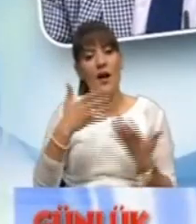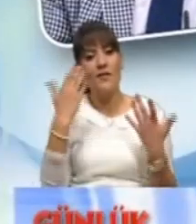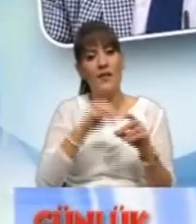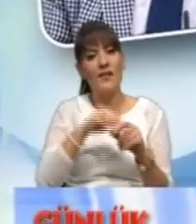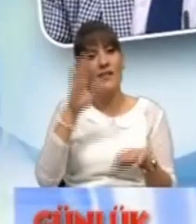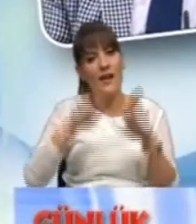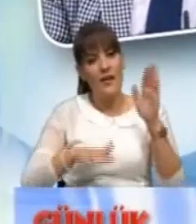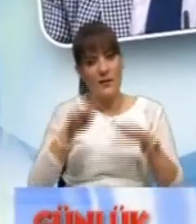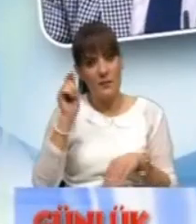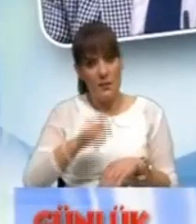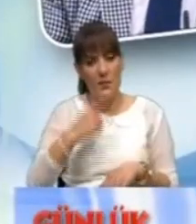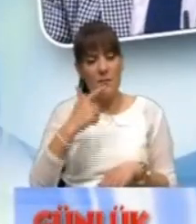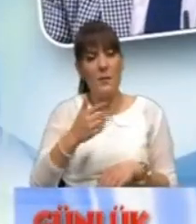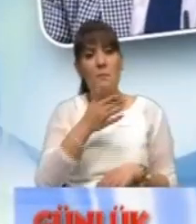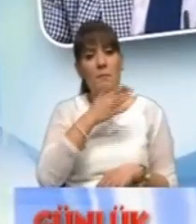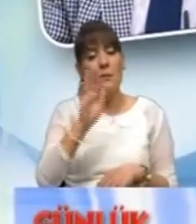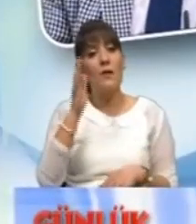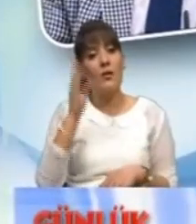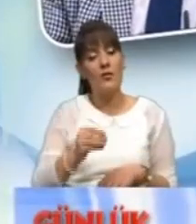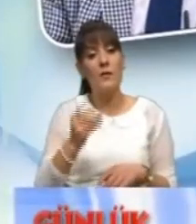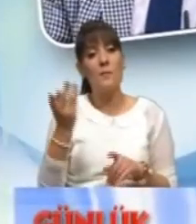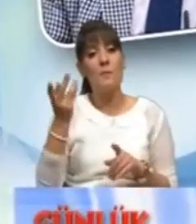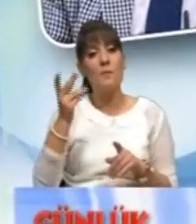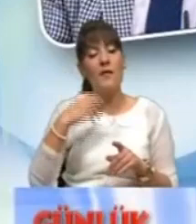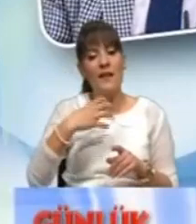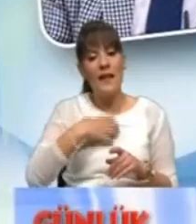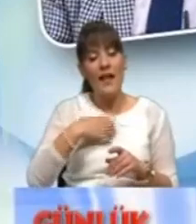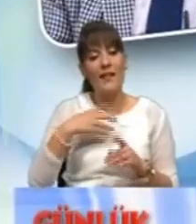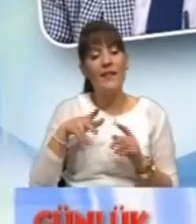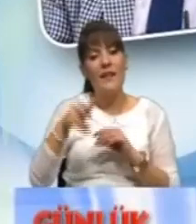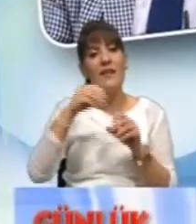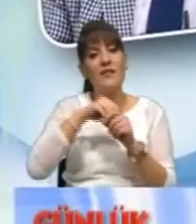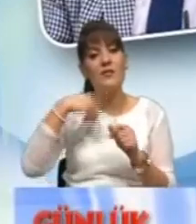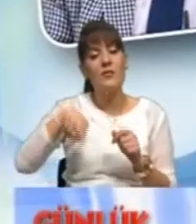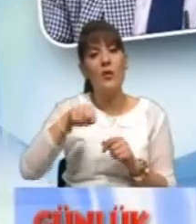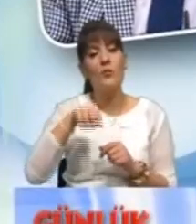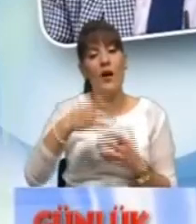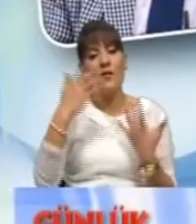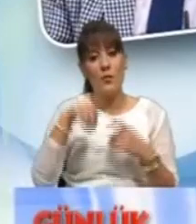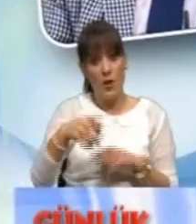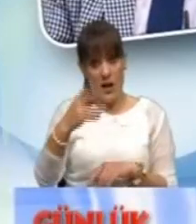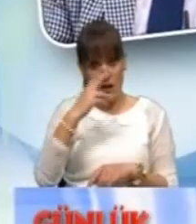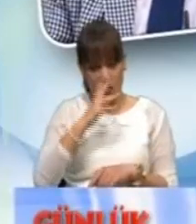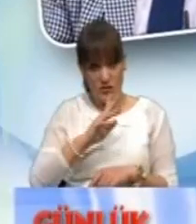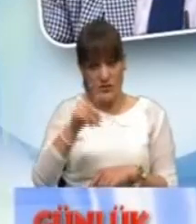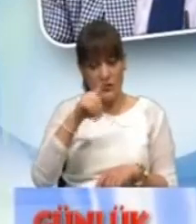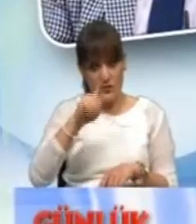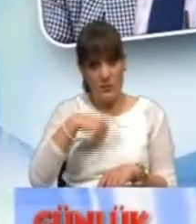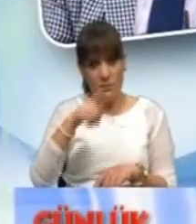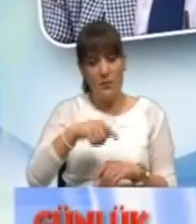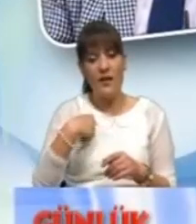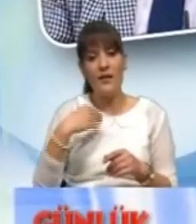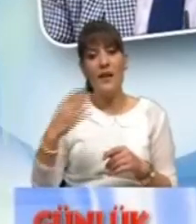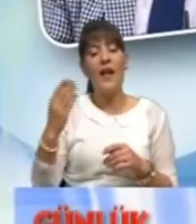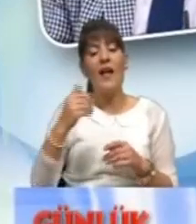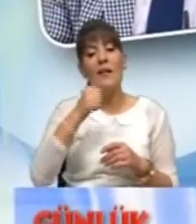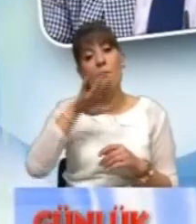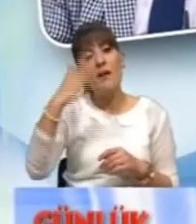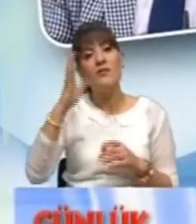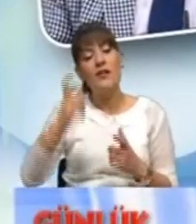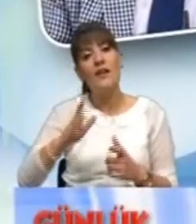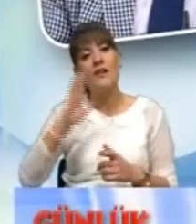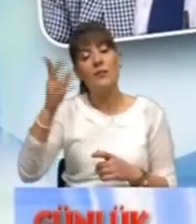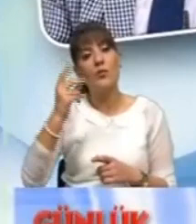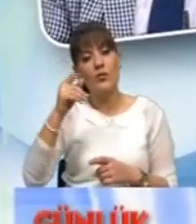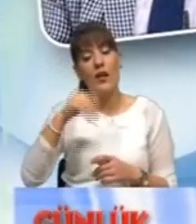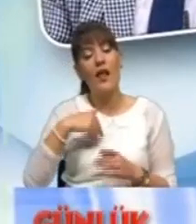hayvanları tanıtayım diye bilmeyerek de olsa bindiğimiz dalı kesiyoruz. Çünkü bu hayvanlar bu şekilde alıştığı zaman göç etme davranışlarını unutuyorlar.